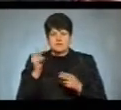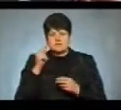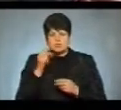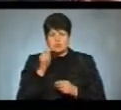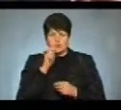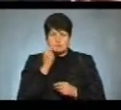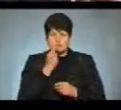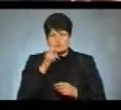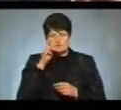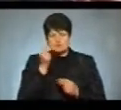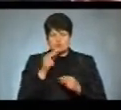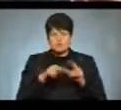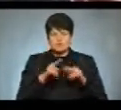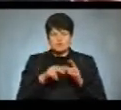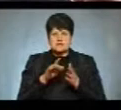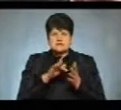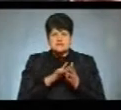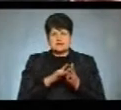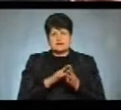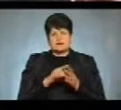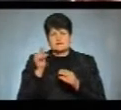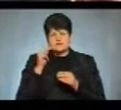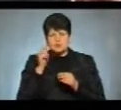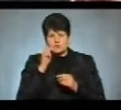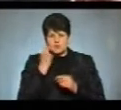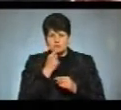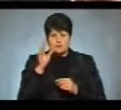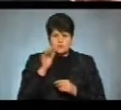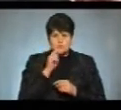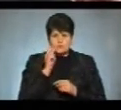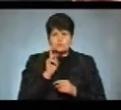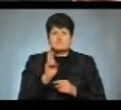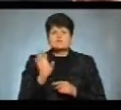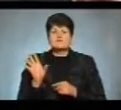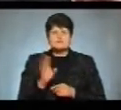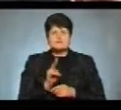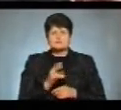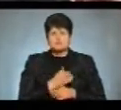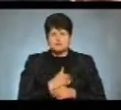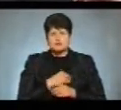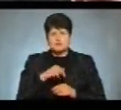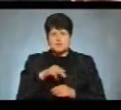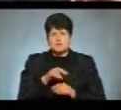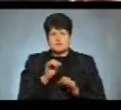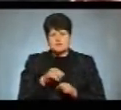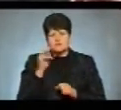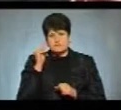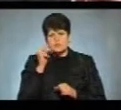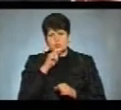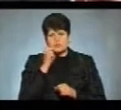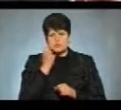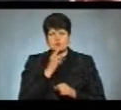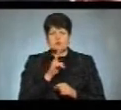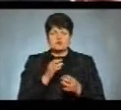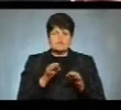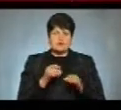Ми за державний кошт побудуємо центри вивчення української мови всюди в Україні, для того, щоб всі бажаючі могли піти і вивчити мову, щоб вільно нею користуватися, хто